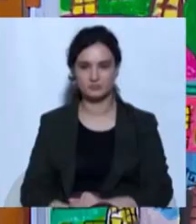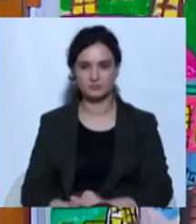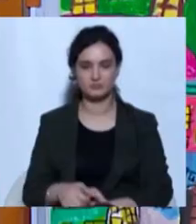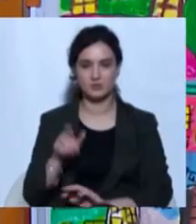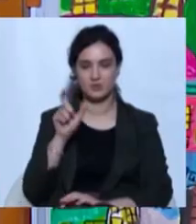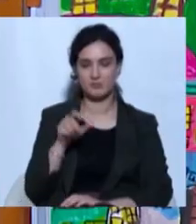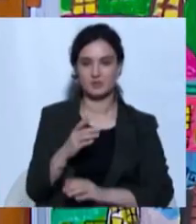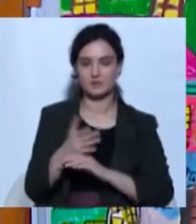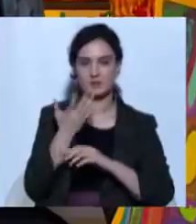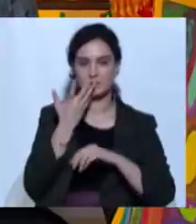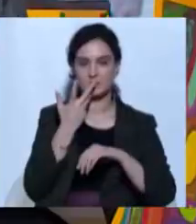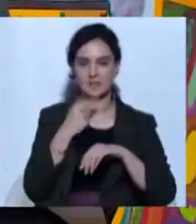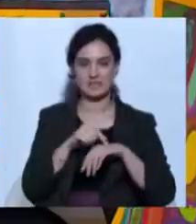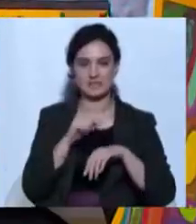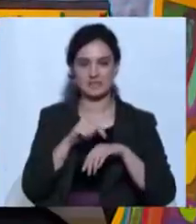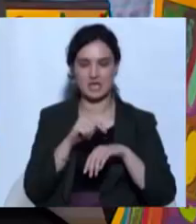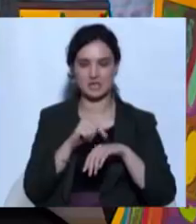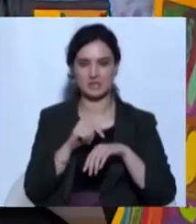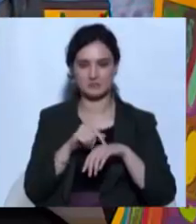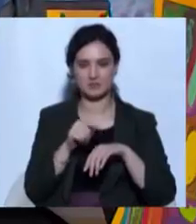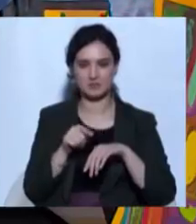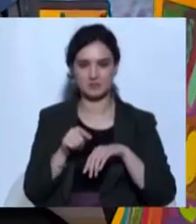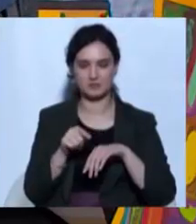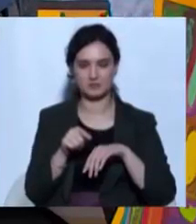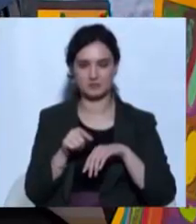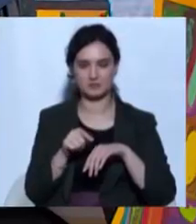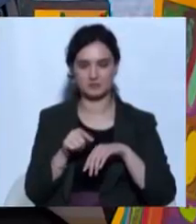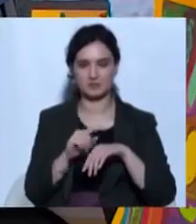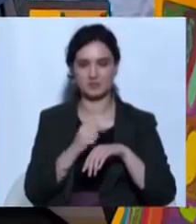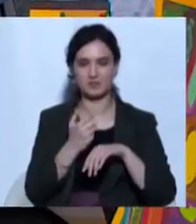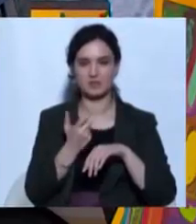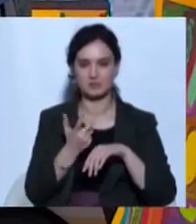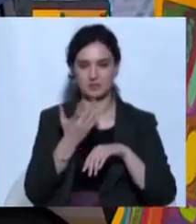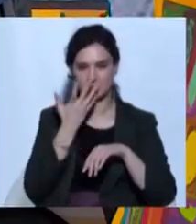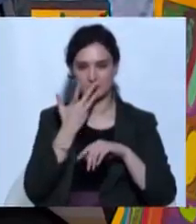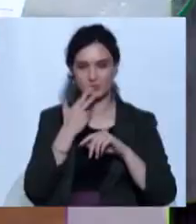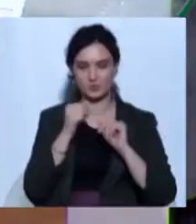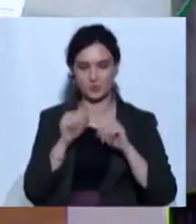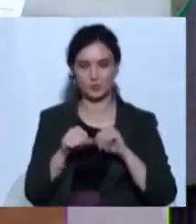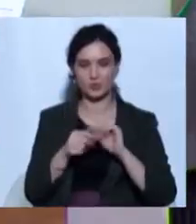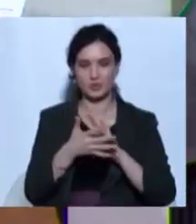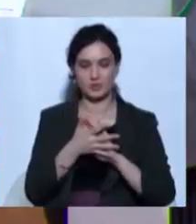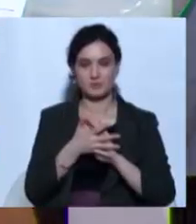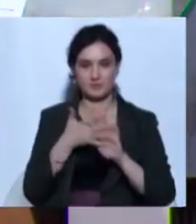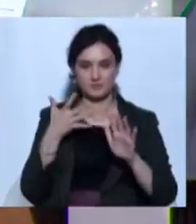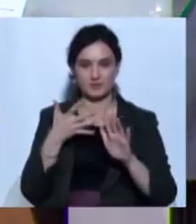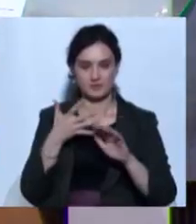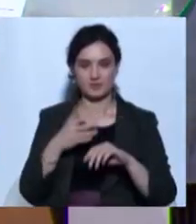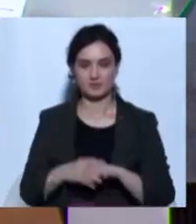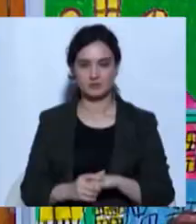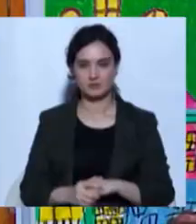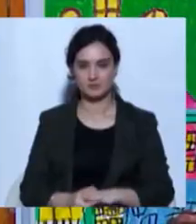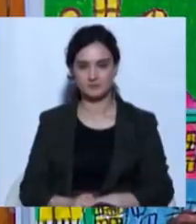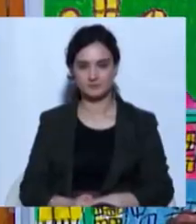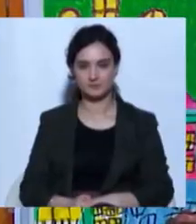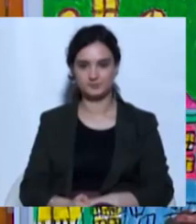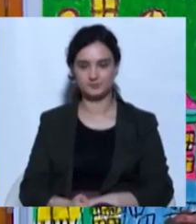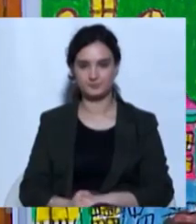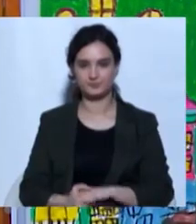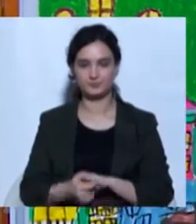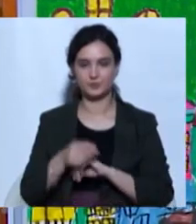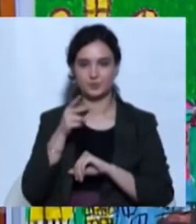აღქმის, ეცეთ რამდენი? ესე რამდენი ფერი შეუძლია ხო? ფერის აღქმის უნარი აქვს.